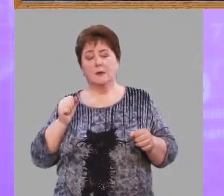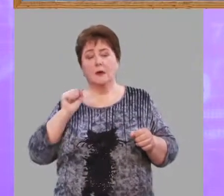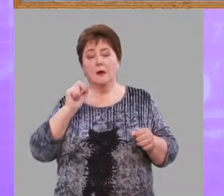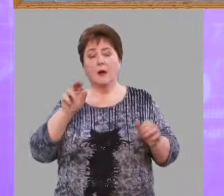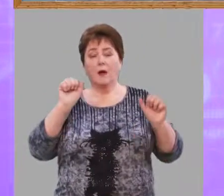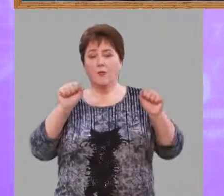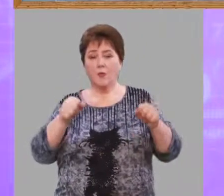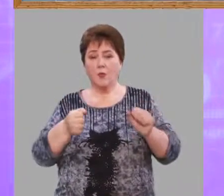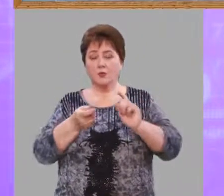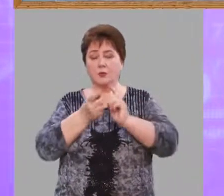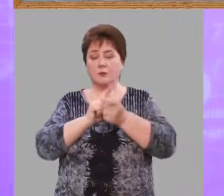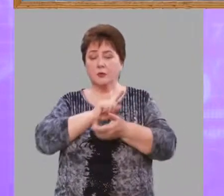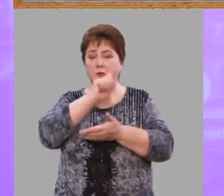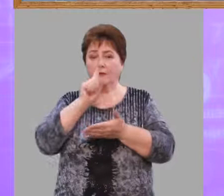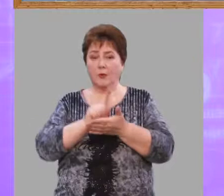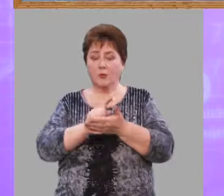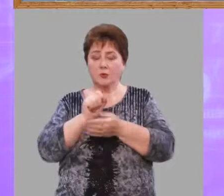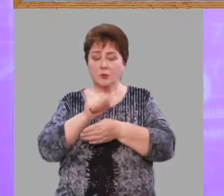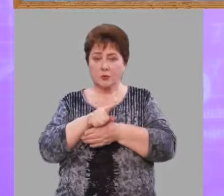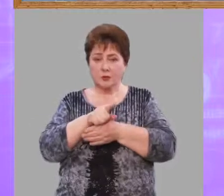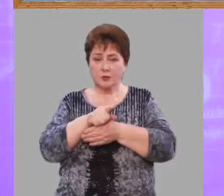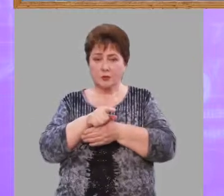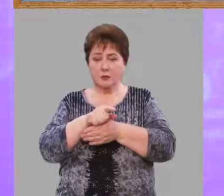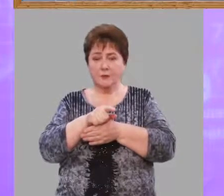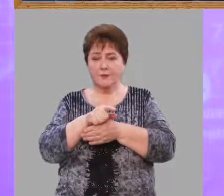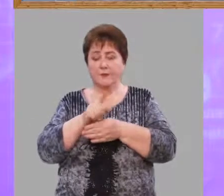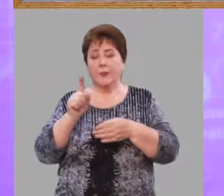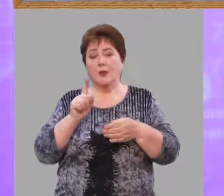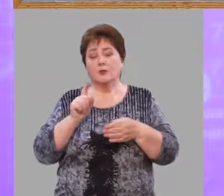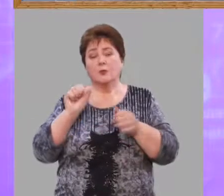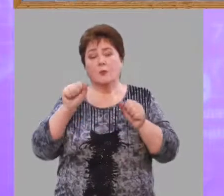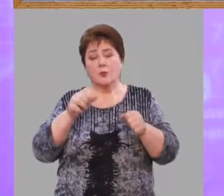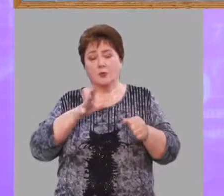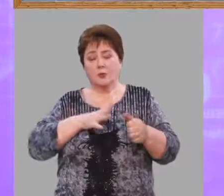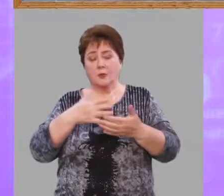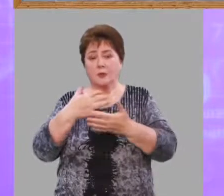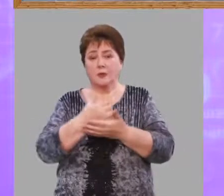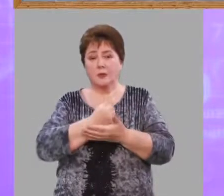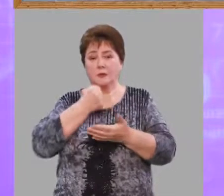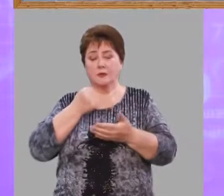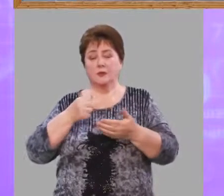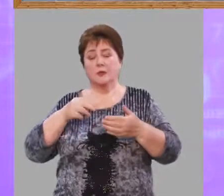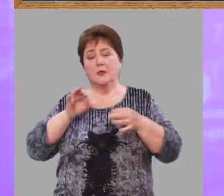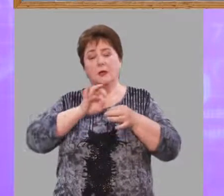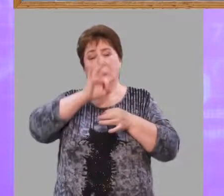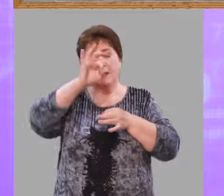как можно изменить вопрос в задаче, чтобы можно было найти